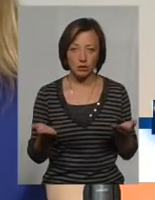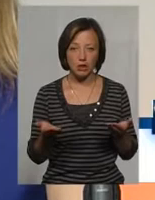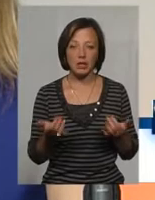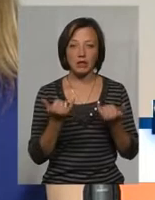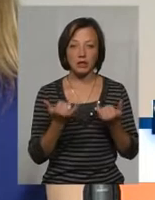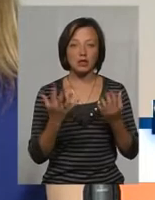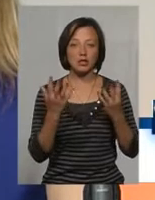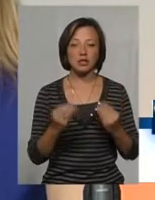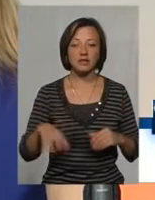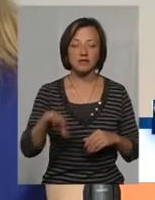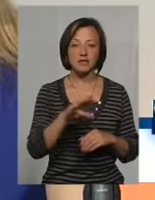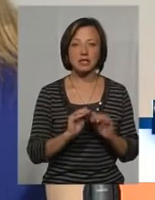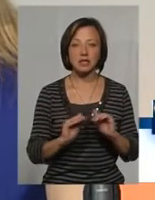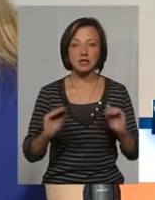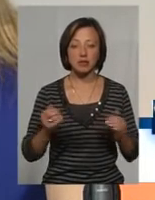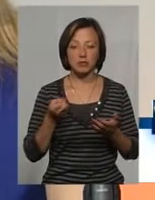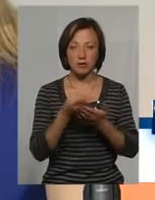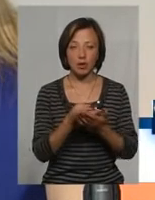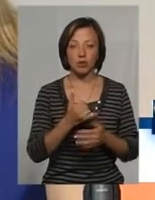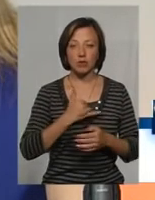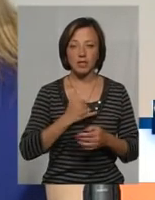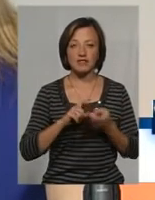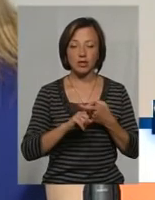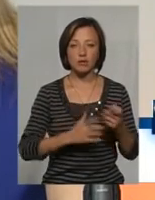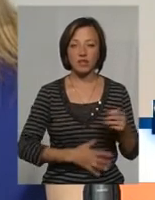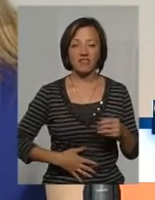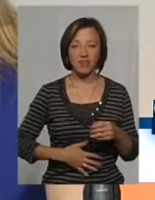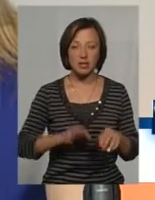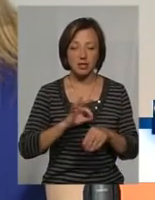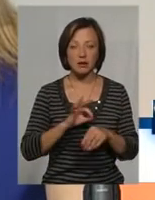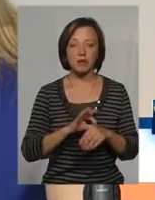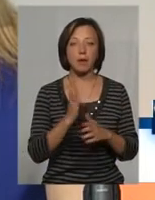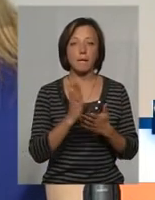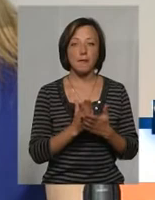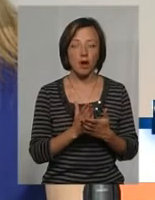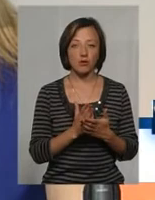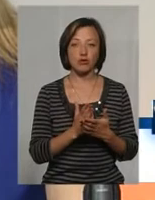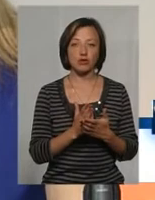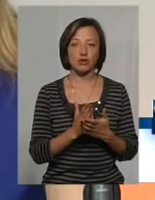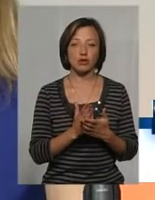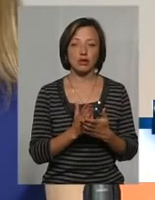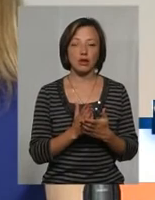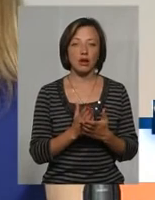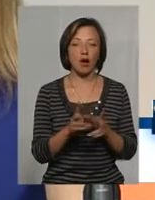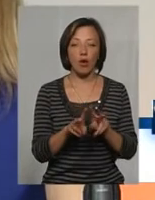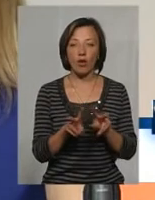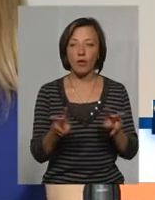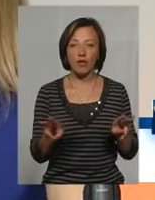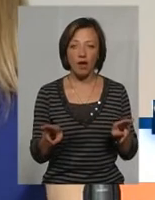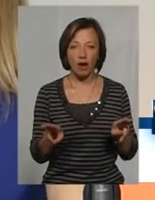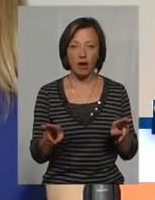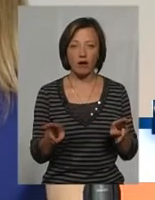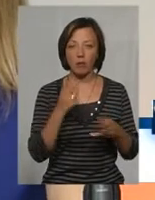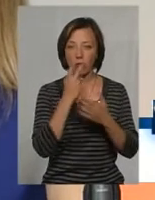даний час всі діти, які поступають до нас з вірусними кишковими інфекціями, маючи абсолютно однакові